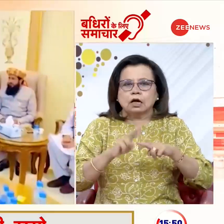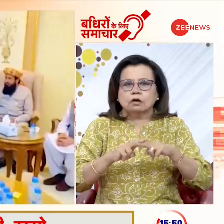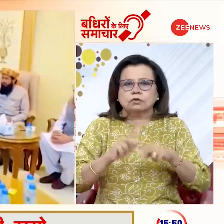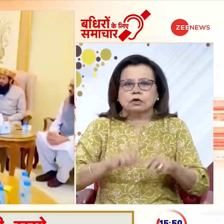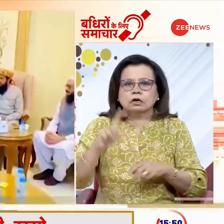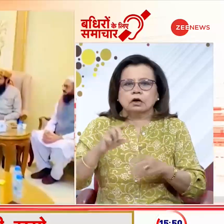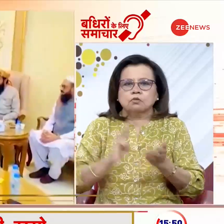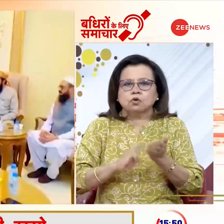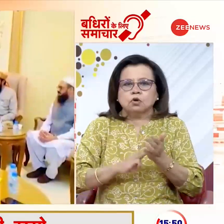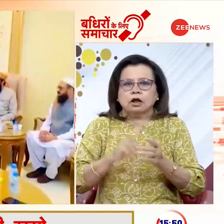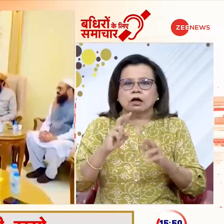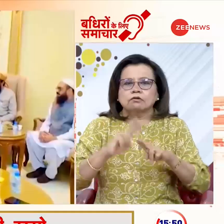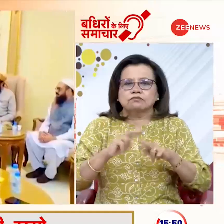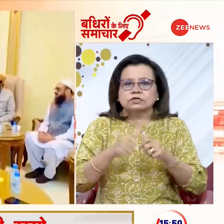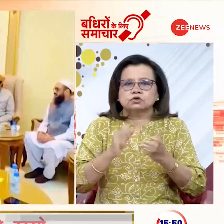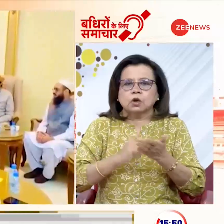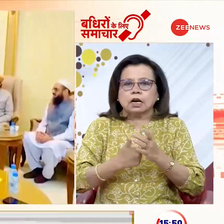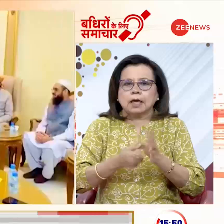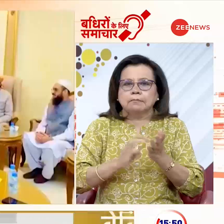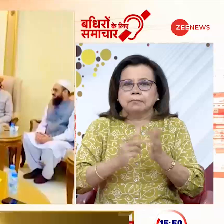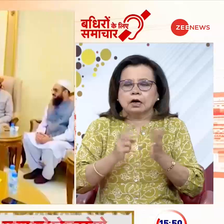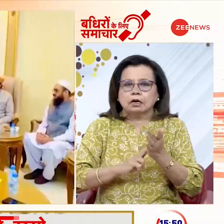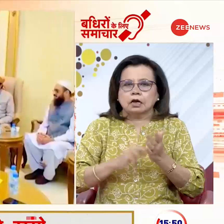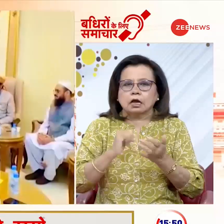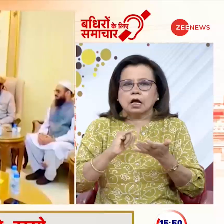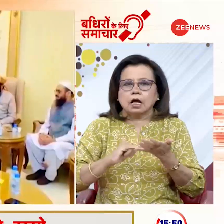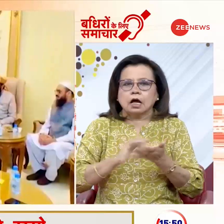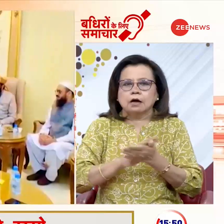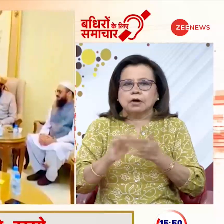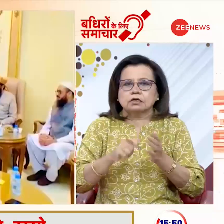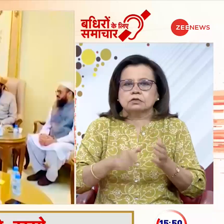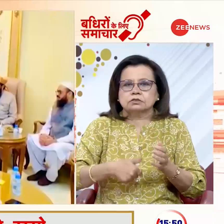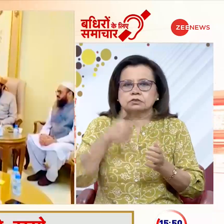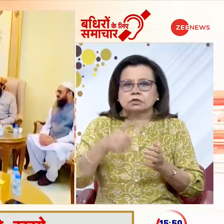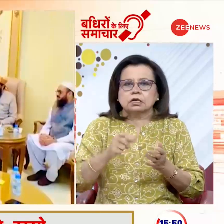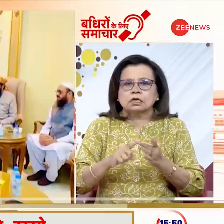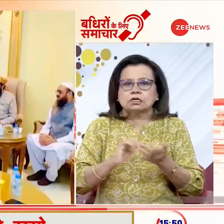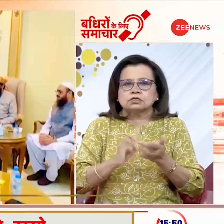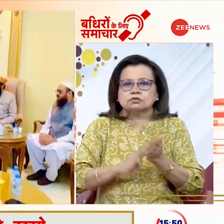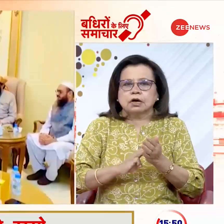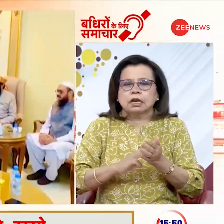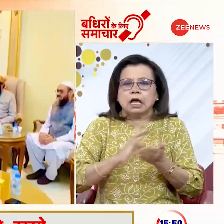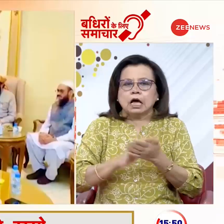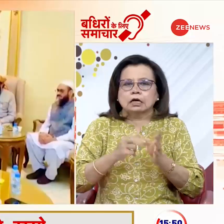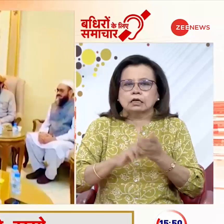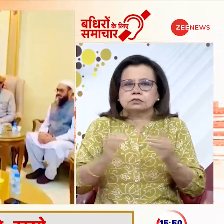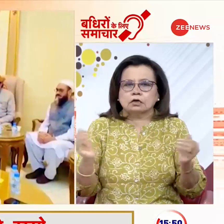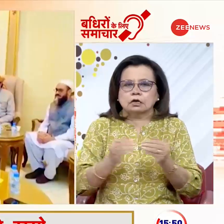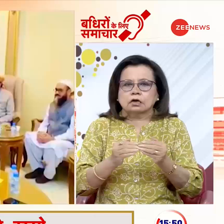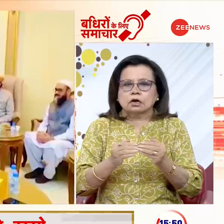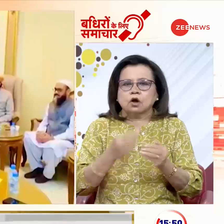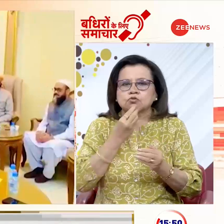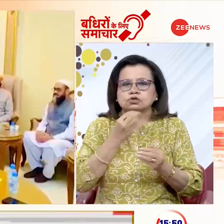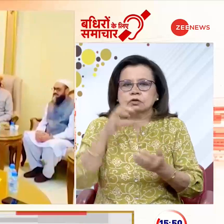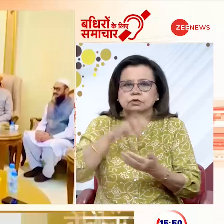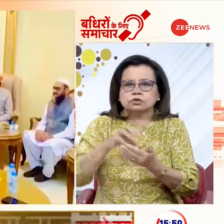नेता मौलाना फजलुर रहमान ने हमास चीफ इस्माइल हानिया से मुलाकात की और मुस्लिम देशों